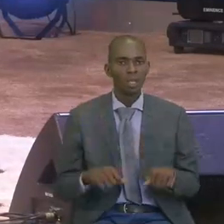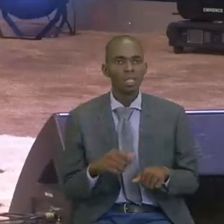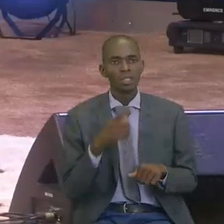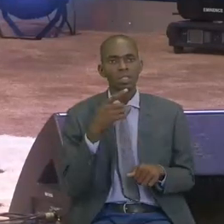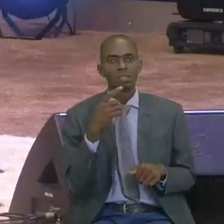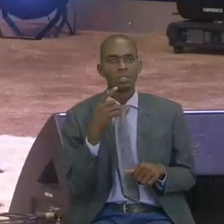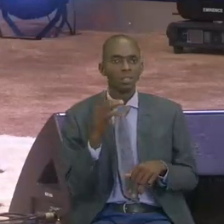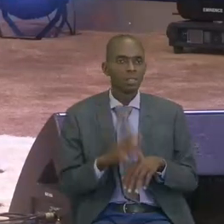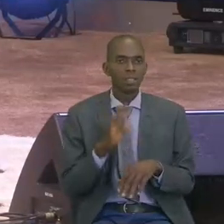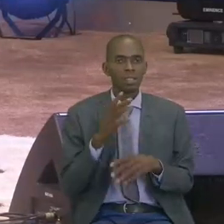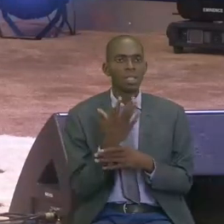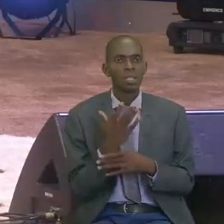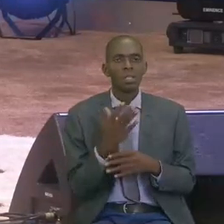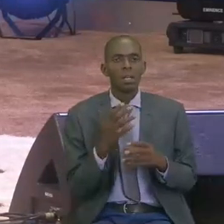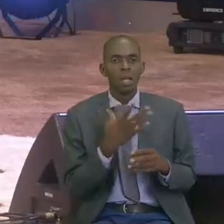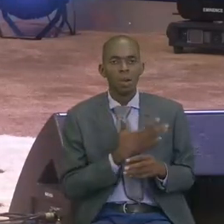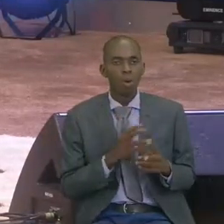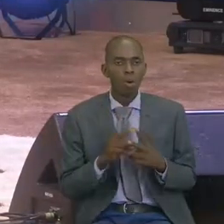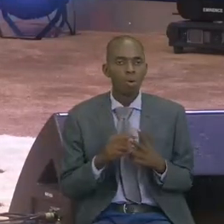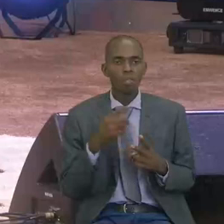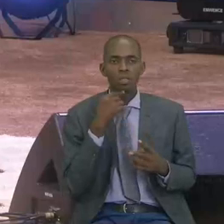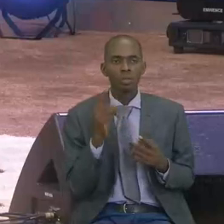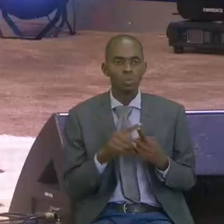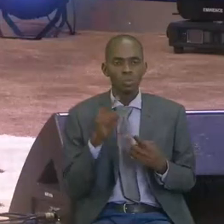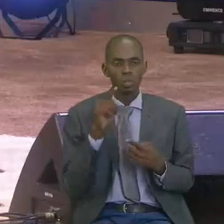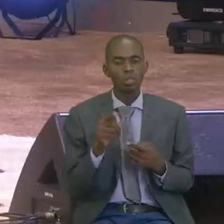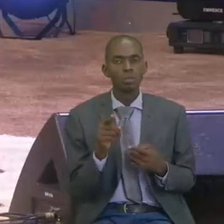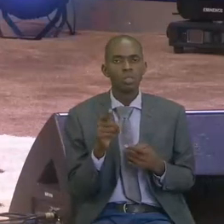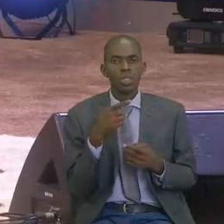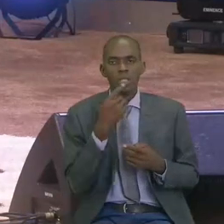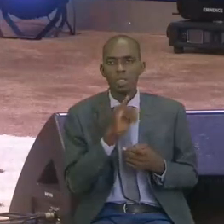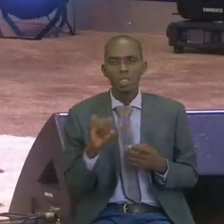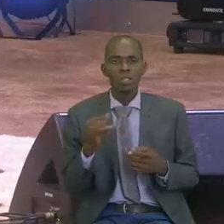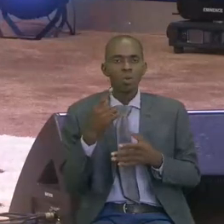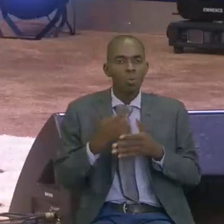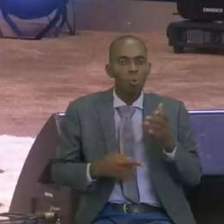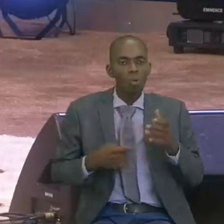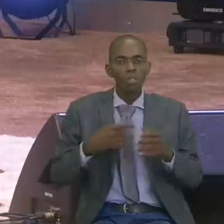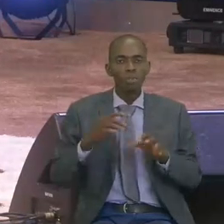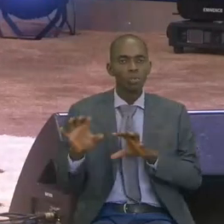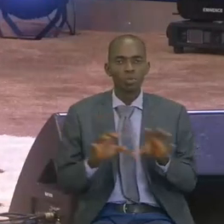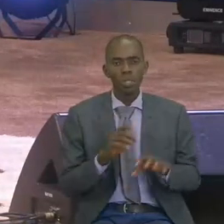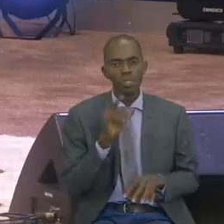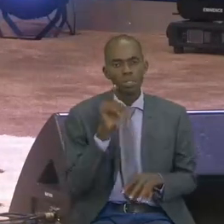et qui lui dise « Que fais-tu ?» Verset 37.